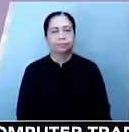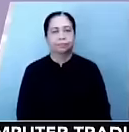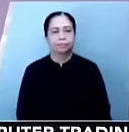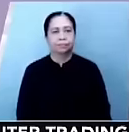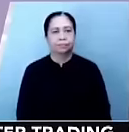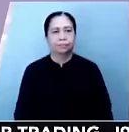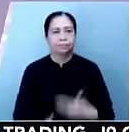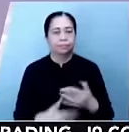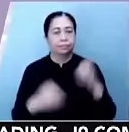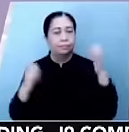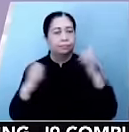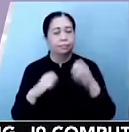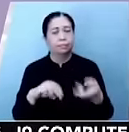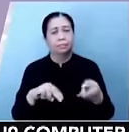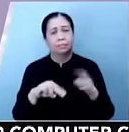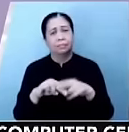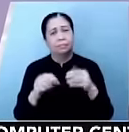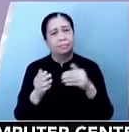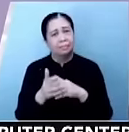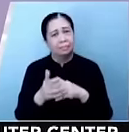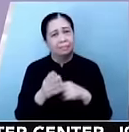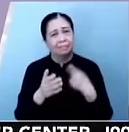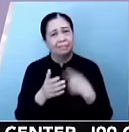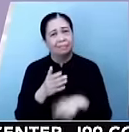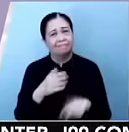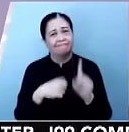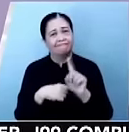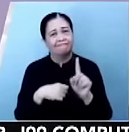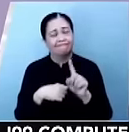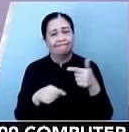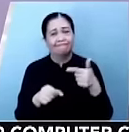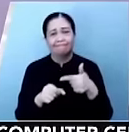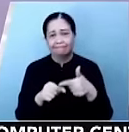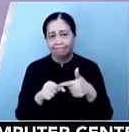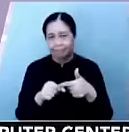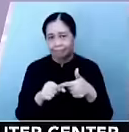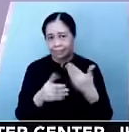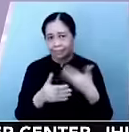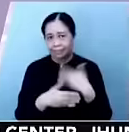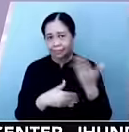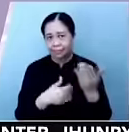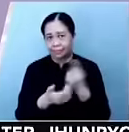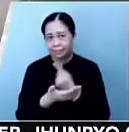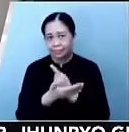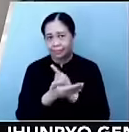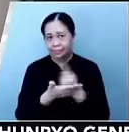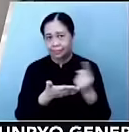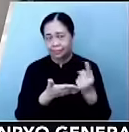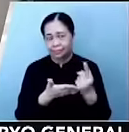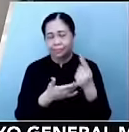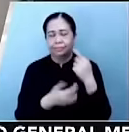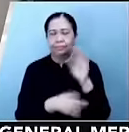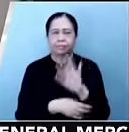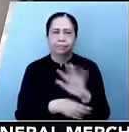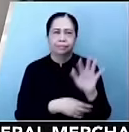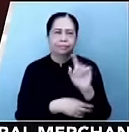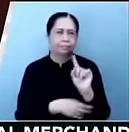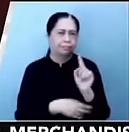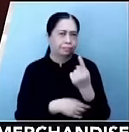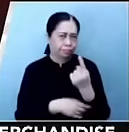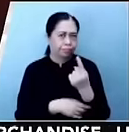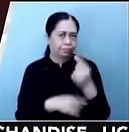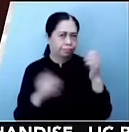Inaasahang tataas na naman ang presyo ng produktong petrolyo sa susunod na linggo. Tinatayang hanggang piso ang